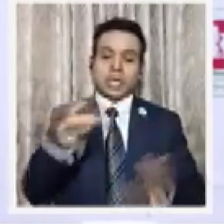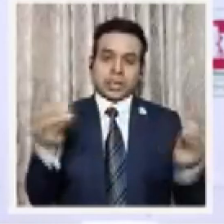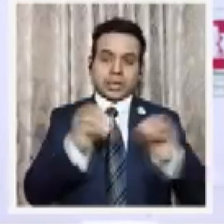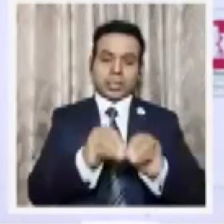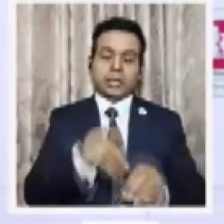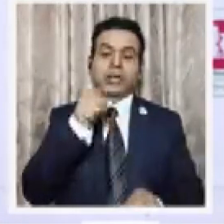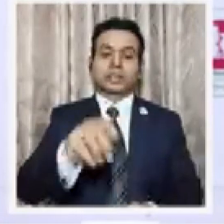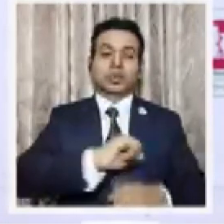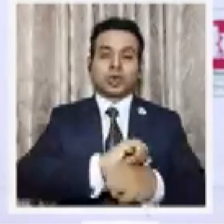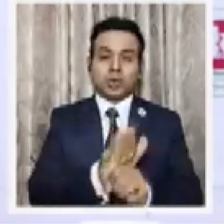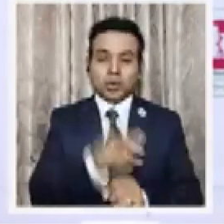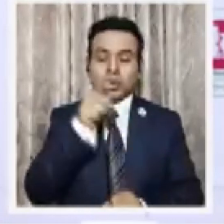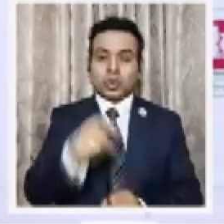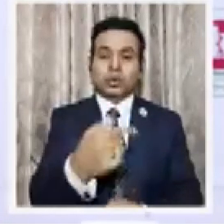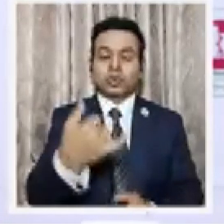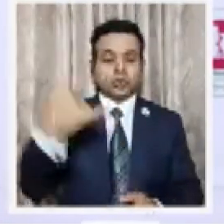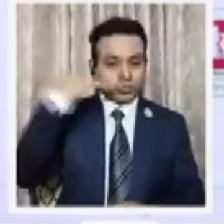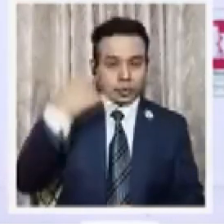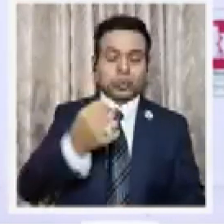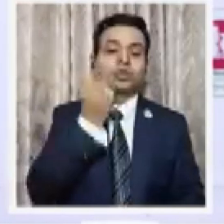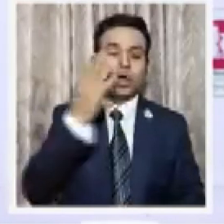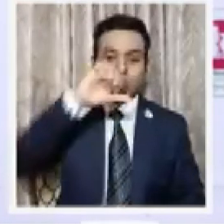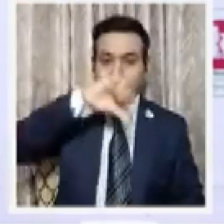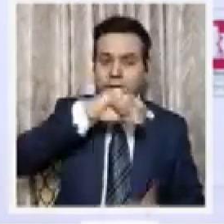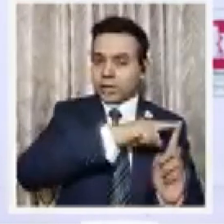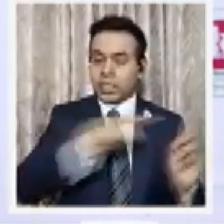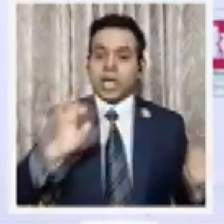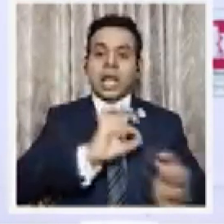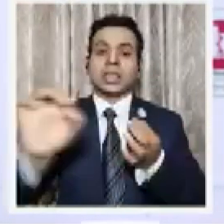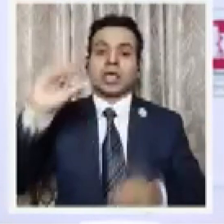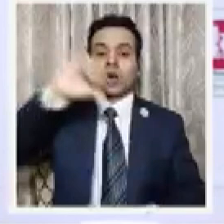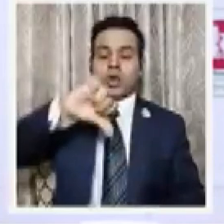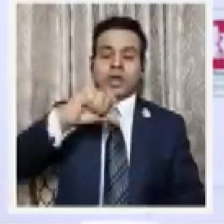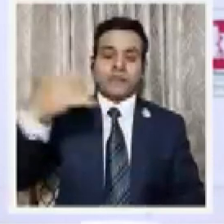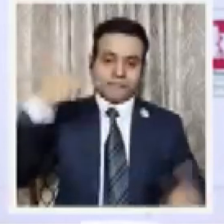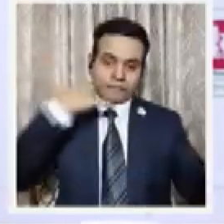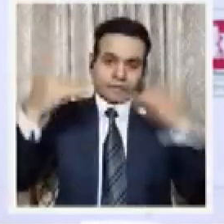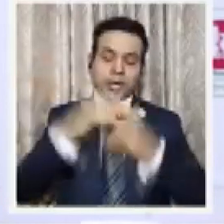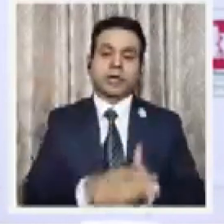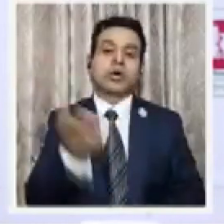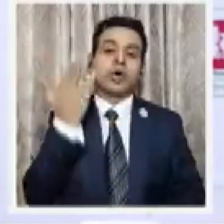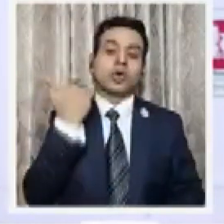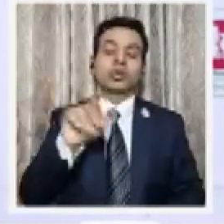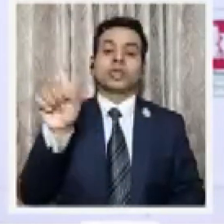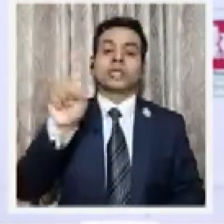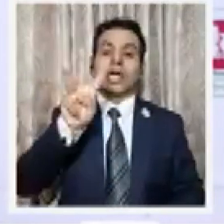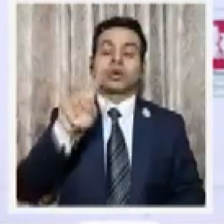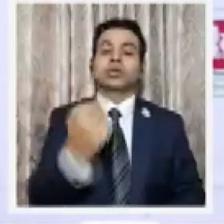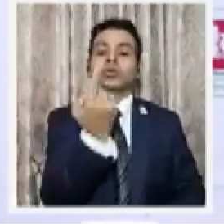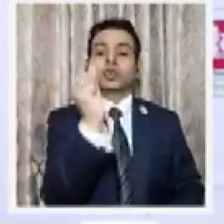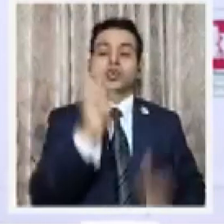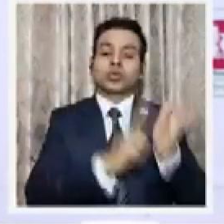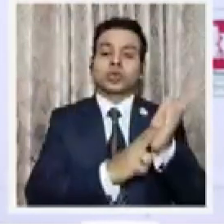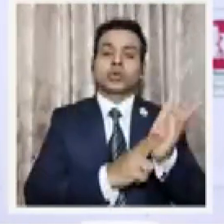25 জন স্বাস্থ্য তথ্য অফিসার, সুপারভাইজার এবং ম্যানেজার। করোনা আক্রান্ত রোগীদের জন্য কোভিড-19 টেলিহেলথ সেন্টার সকাল 9টা থেকে রাত